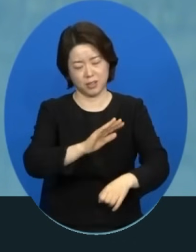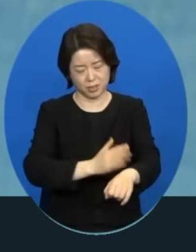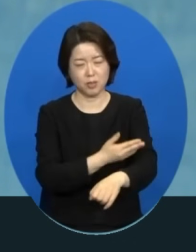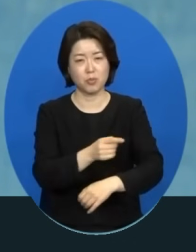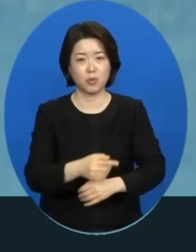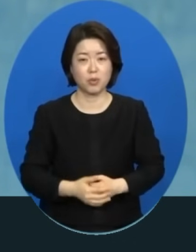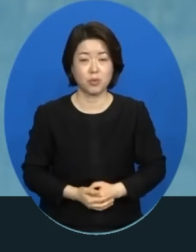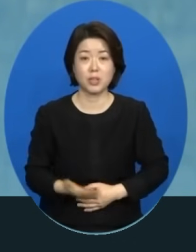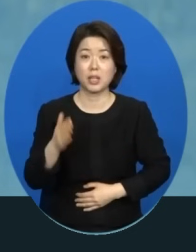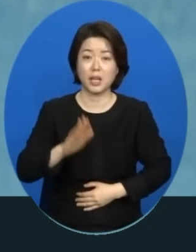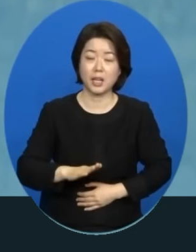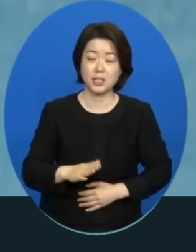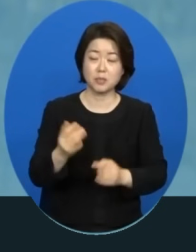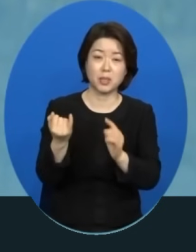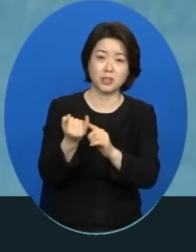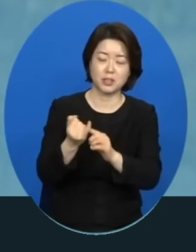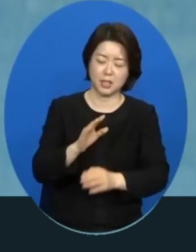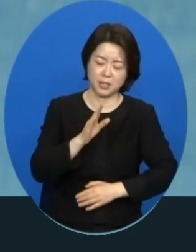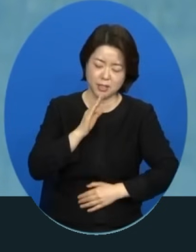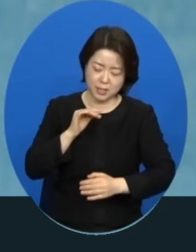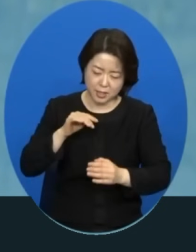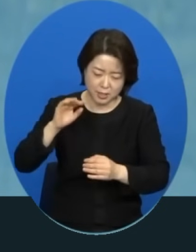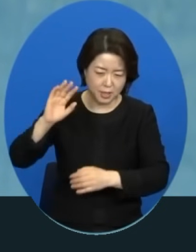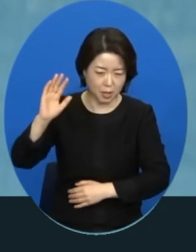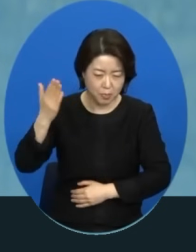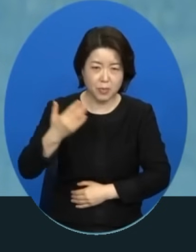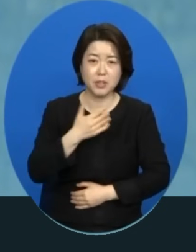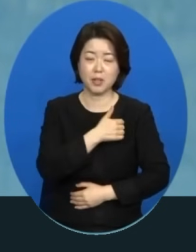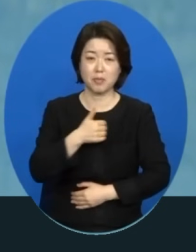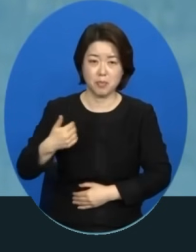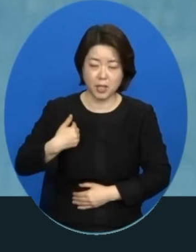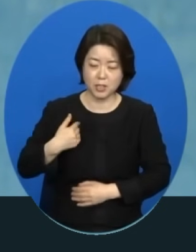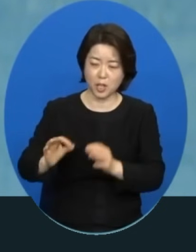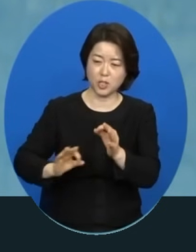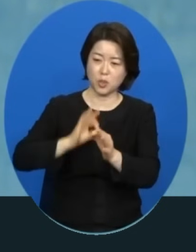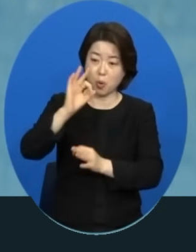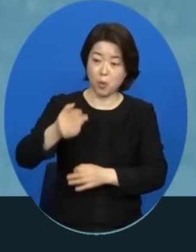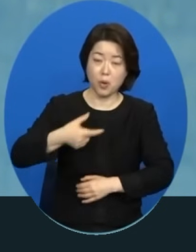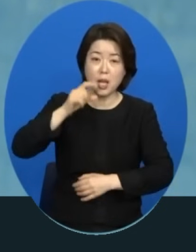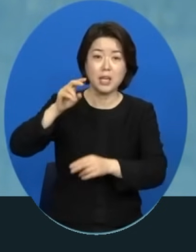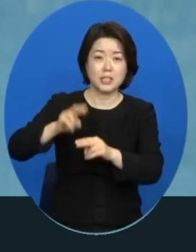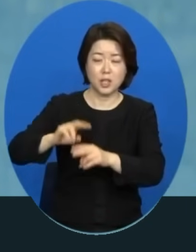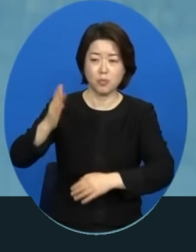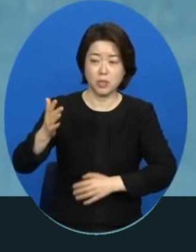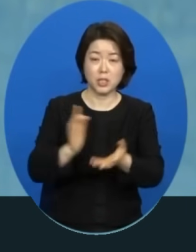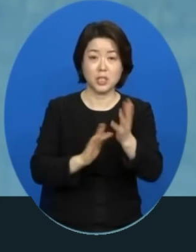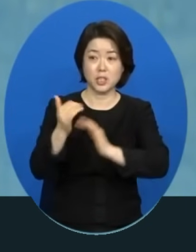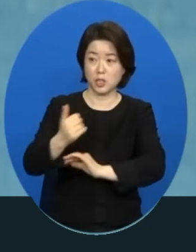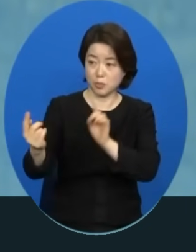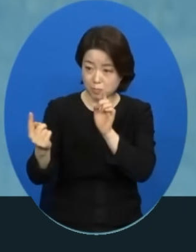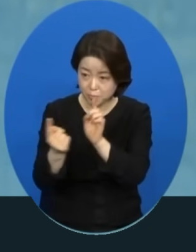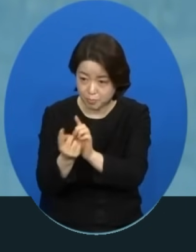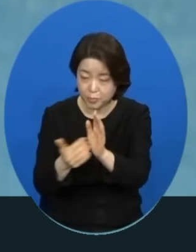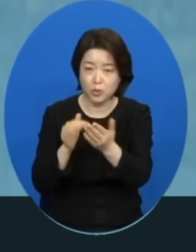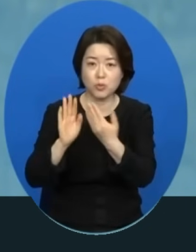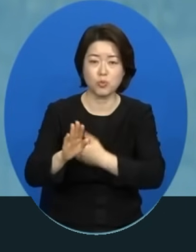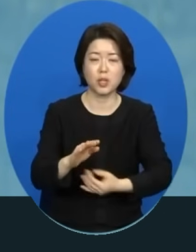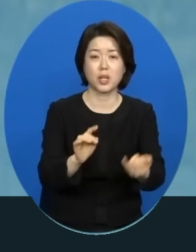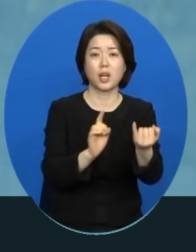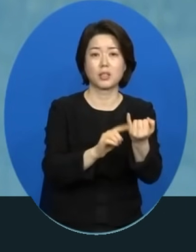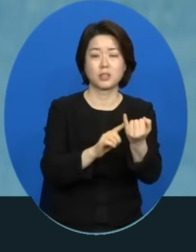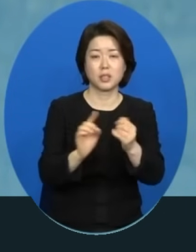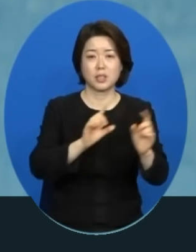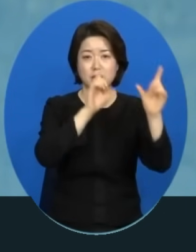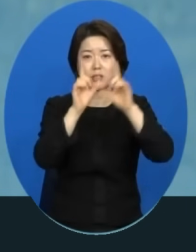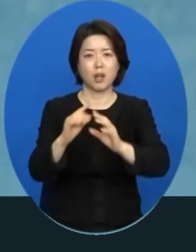그녀가 참된 만족과 샘물, 영원한 예배의 대상 되신 예수님을 만나고 나서 그녀의 삶은 바뀌게 된